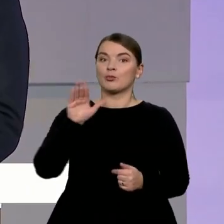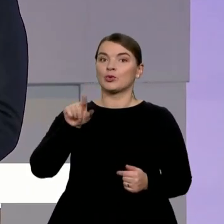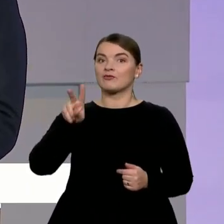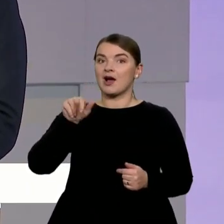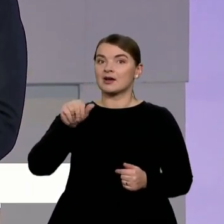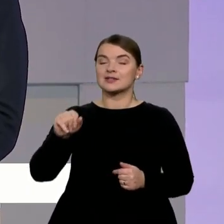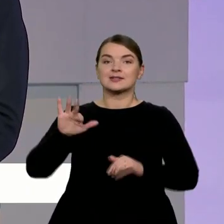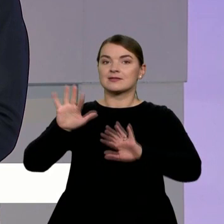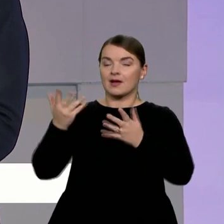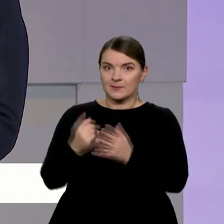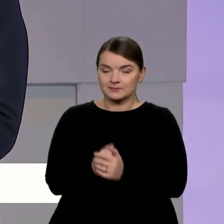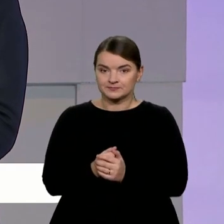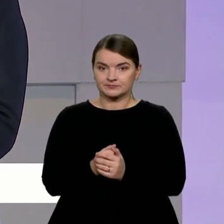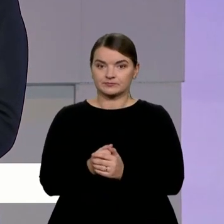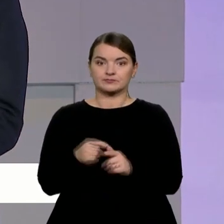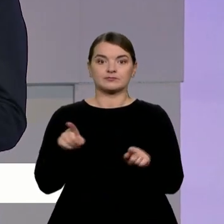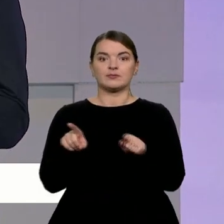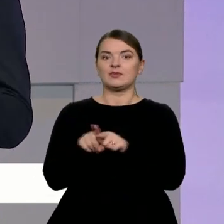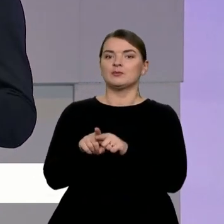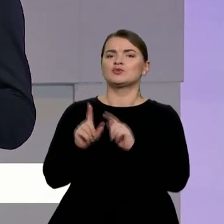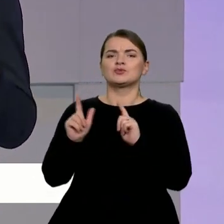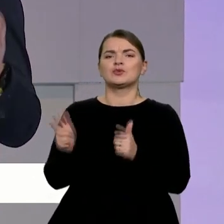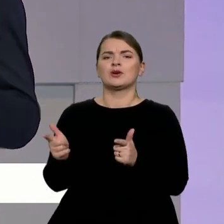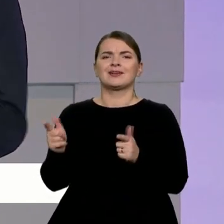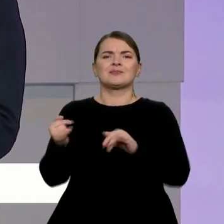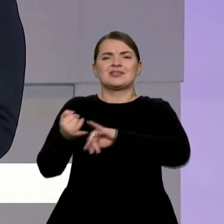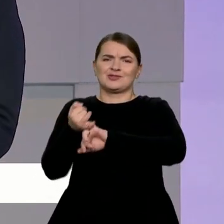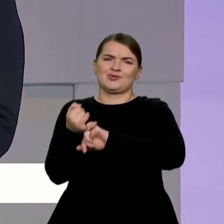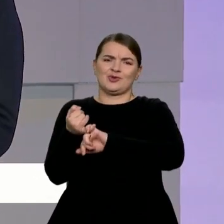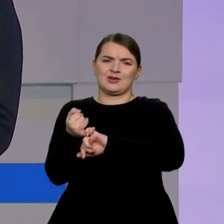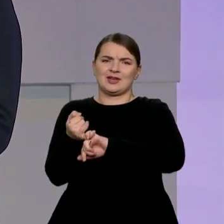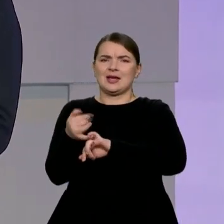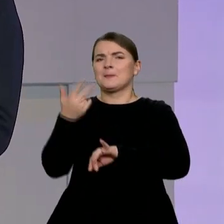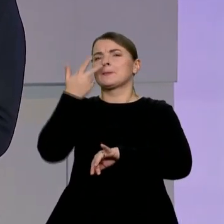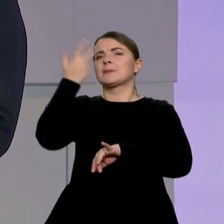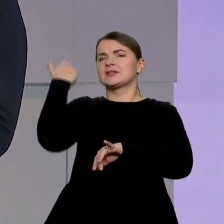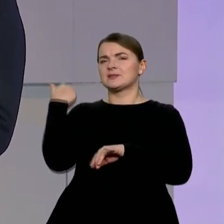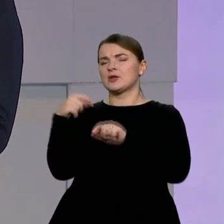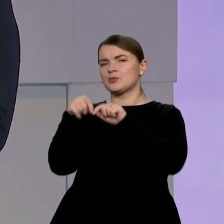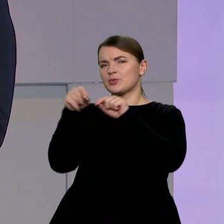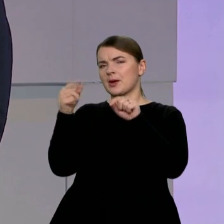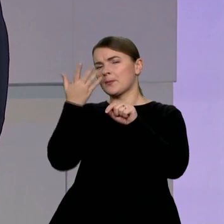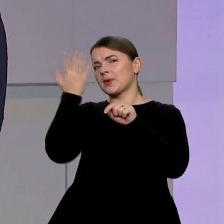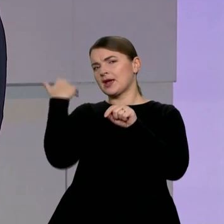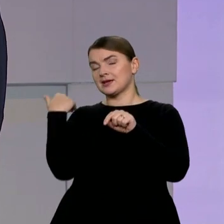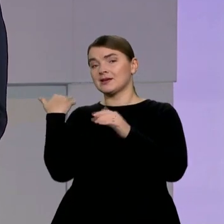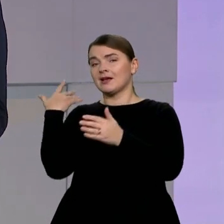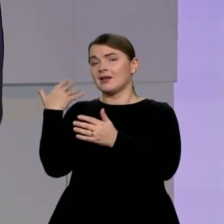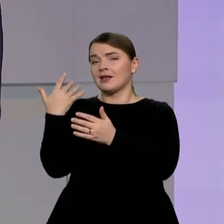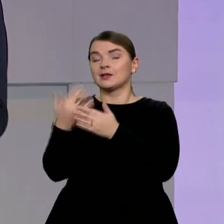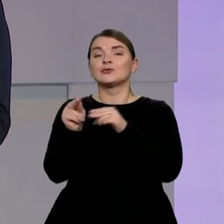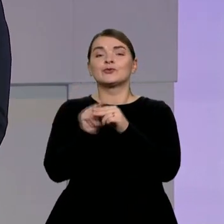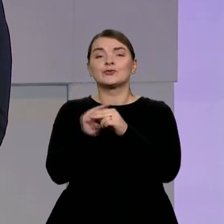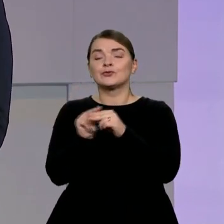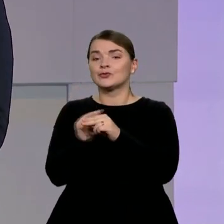vėl eilinė, kaip sakant, legenda, kuri gal siekia minus 3 metus ar minus 5 metus. Jis dabar yra sutvarkytas.